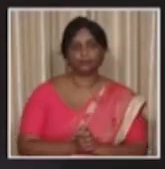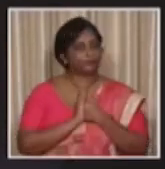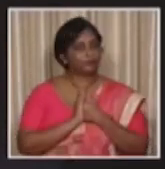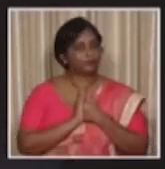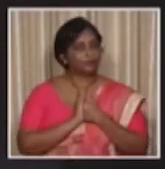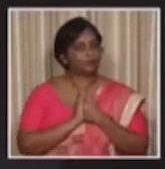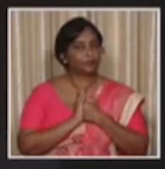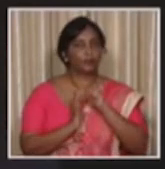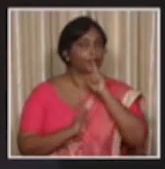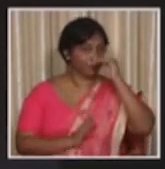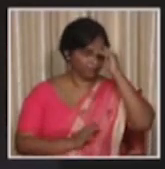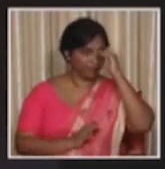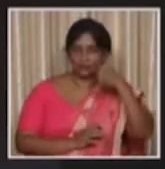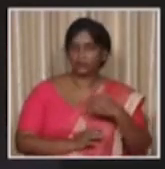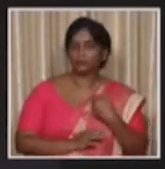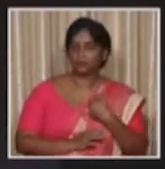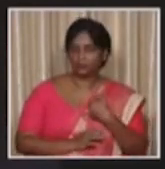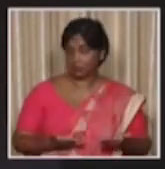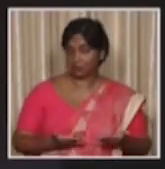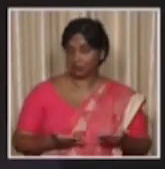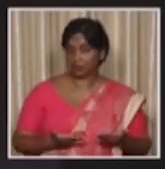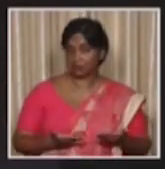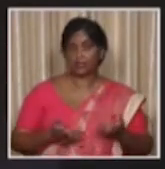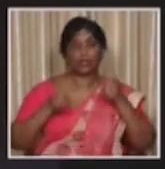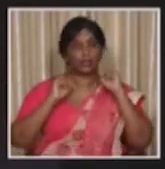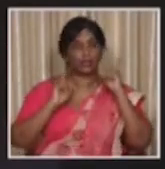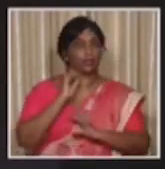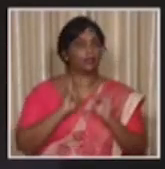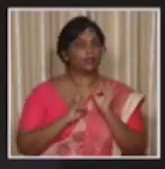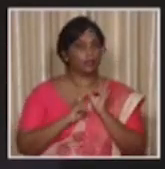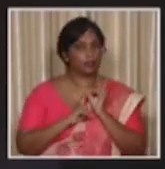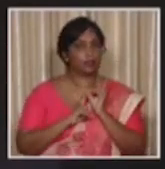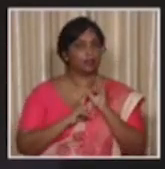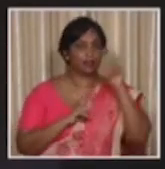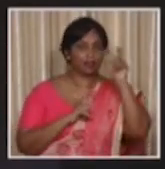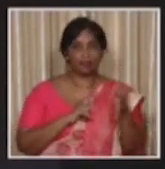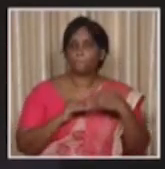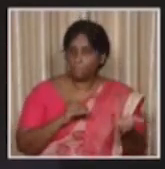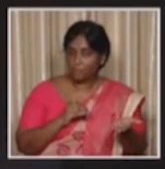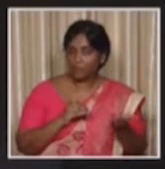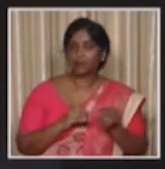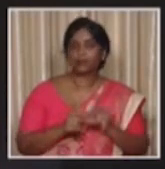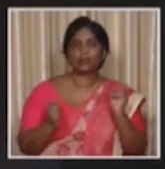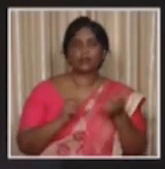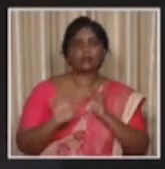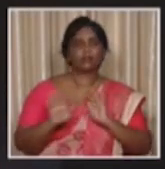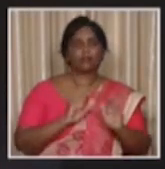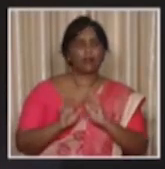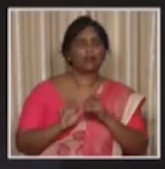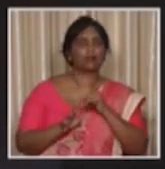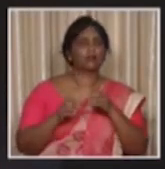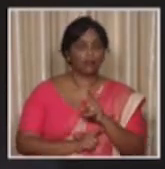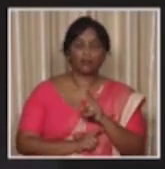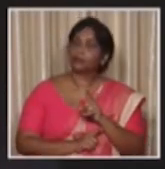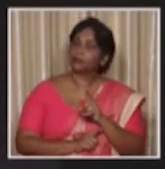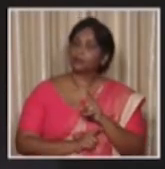ගරු කතානායකතුමනි අපි දැක්කා වත්මන් ක්‍රීඩා අමාත්‍යතුමා පත් වීමට පස්සේ ක්‍රිකට් පාලක මණ්ඩලයේ සභාපතිවරයා